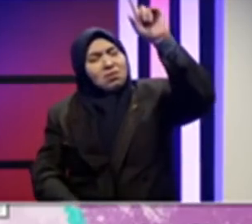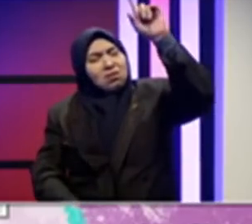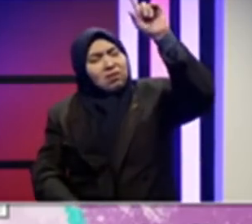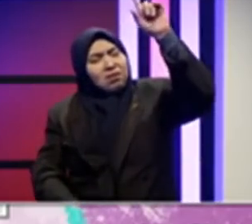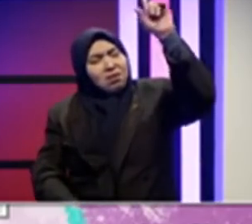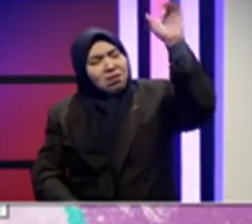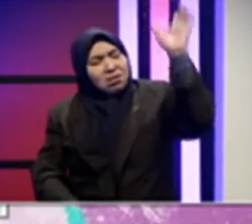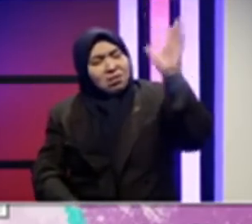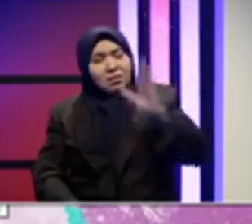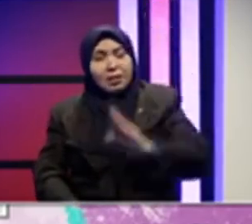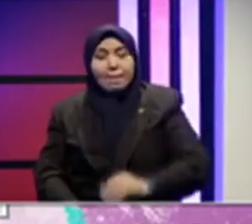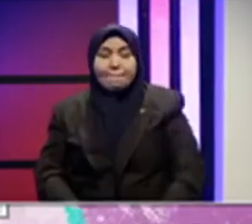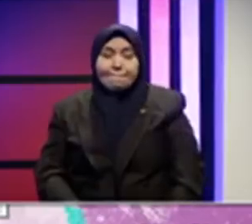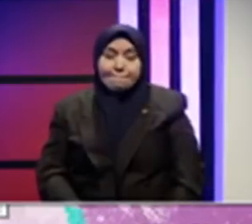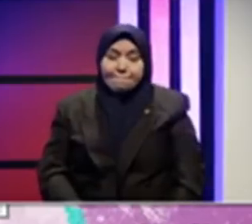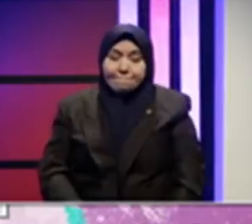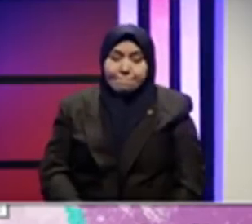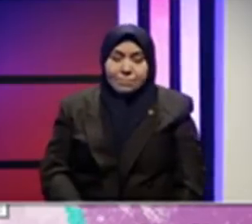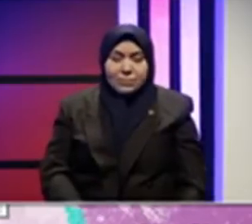ati'un